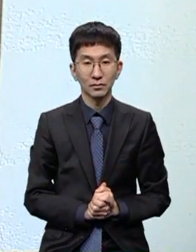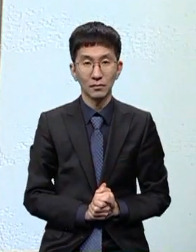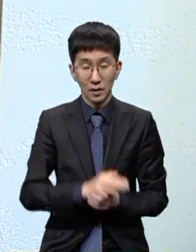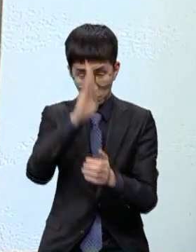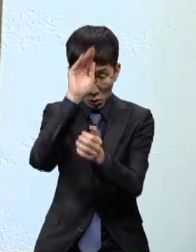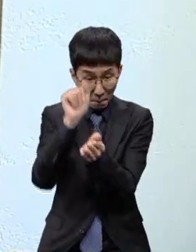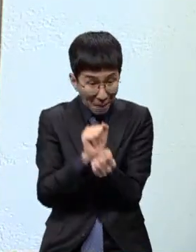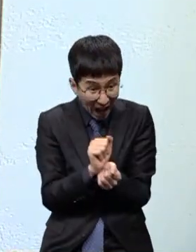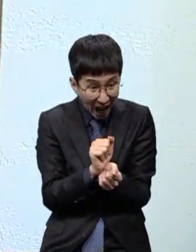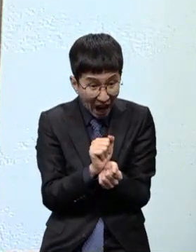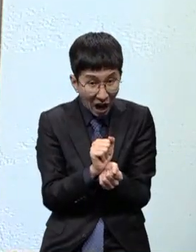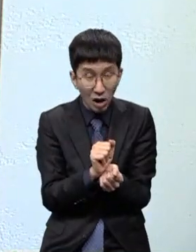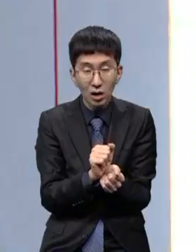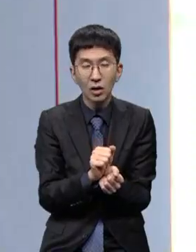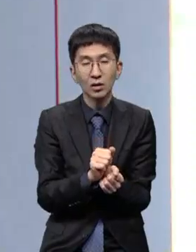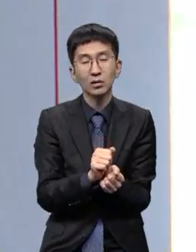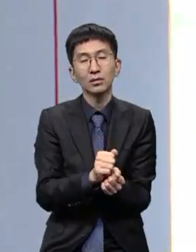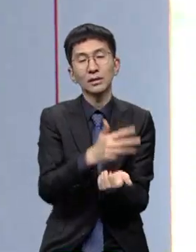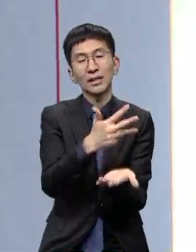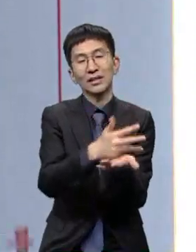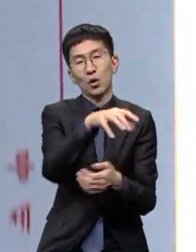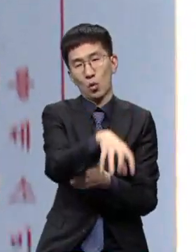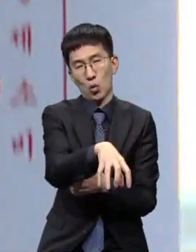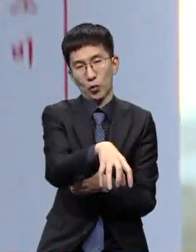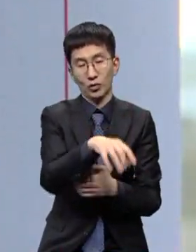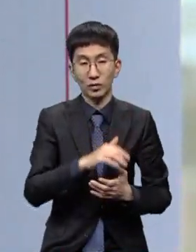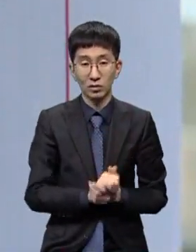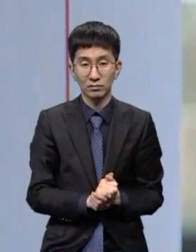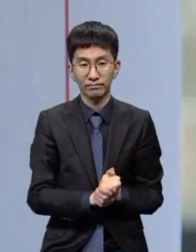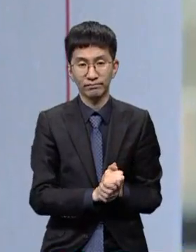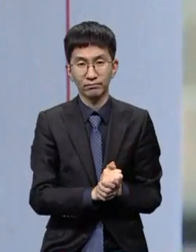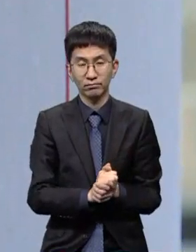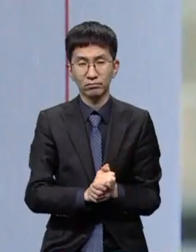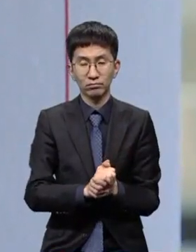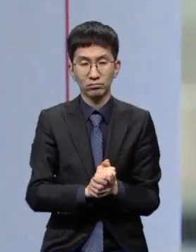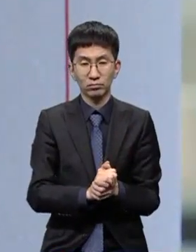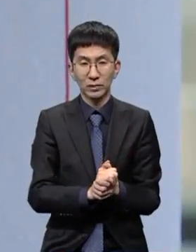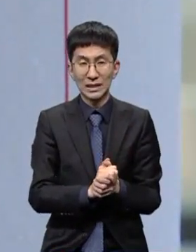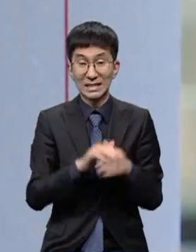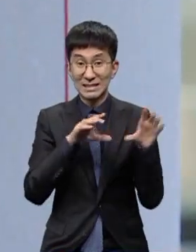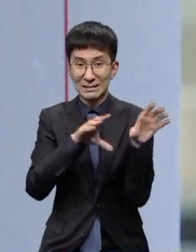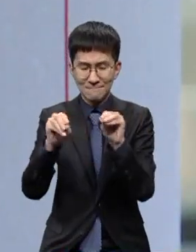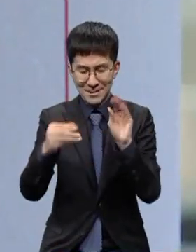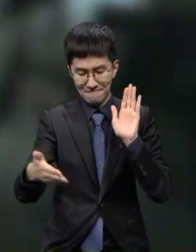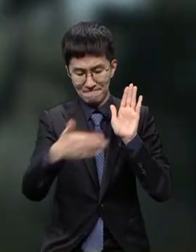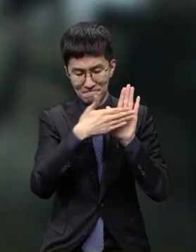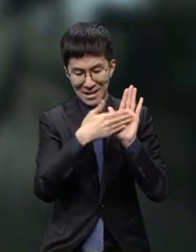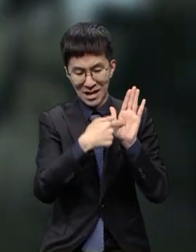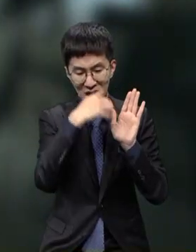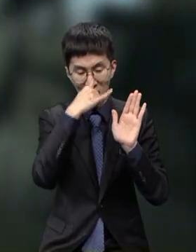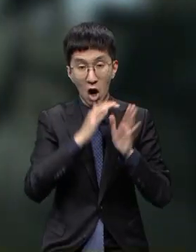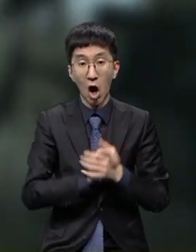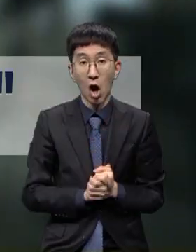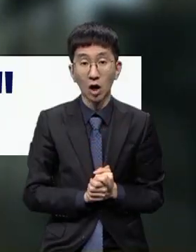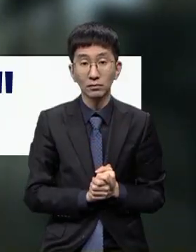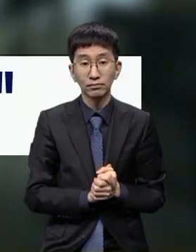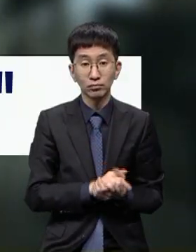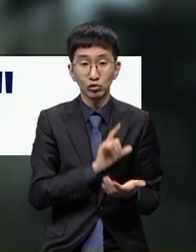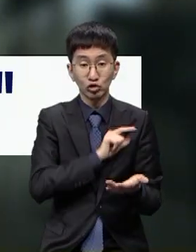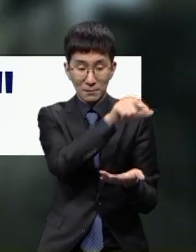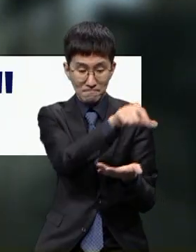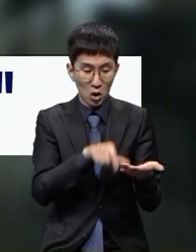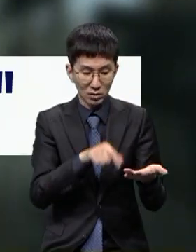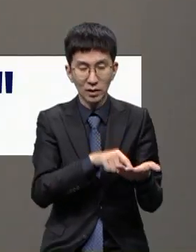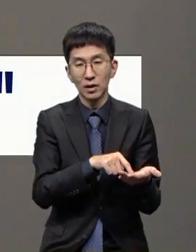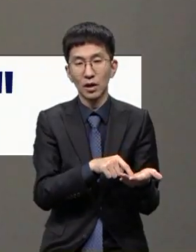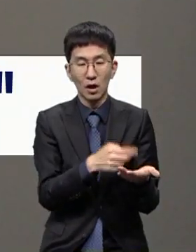확진자가 나온 서울 이태원의 한 홀덤펍 출입문에 집합금지 명령문이 붙었습니다. 출입명부를 제대로